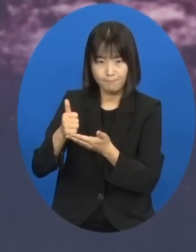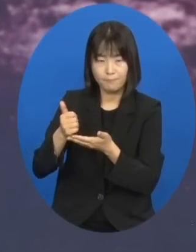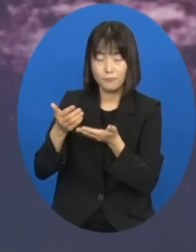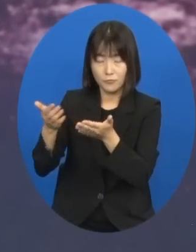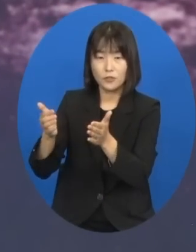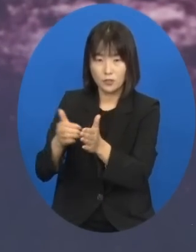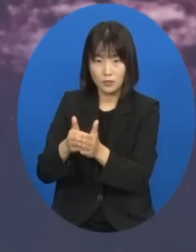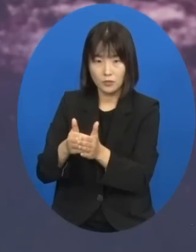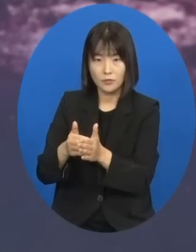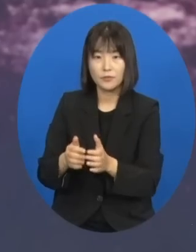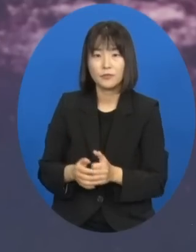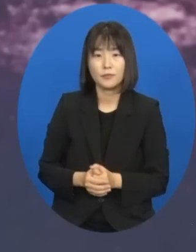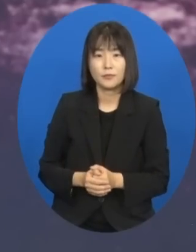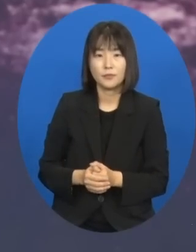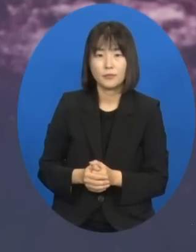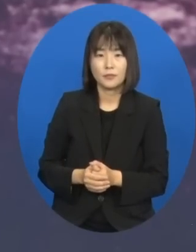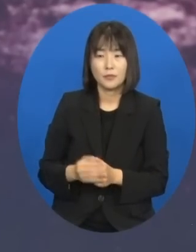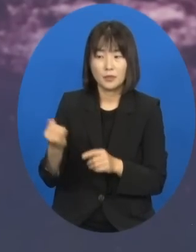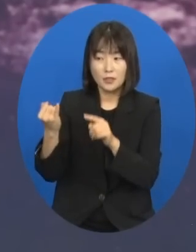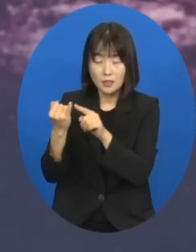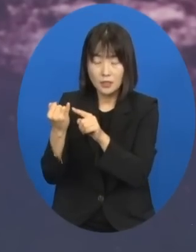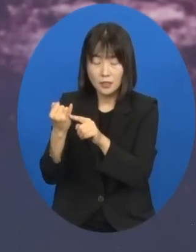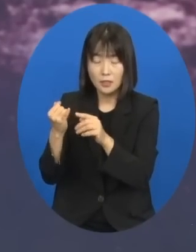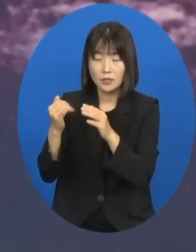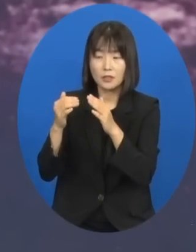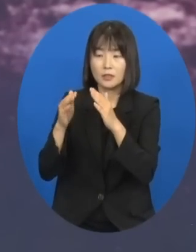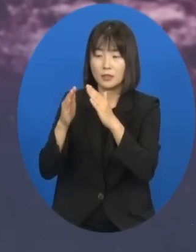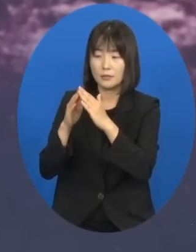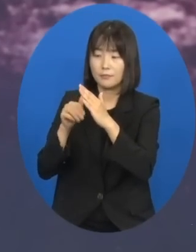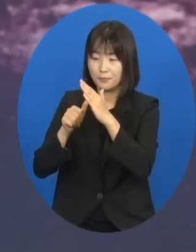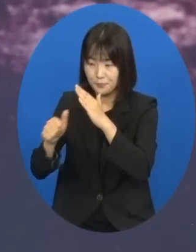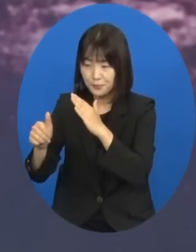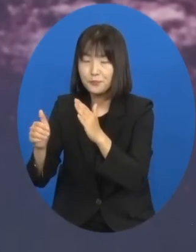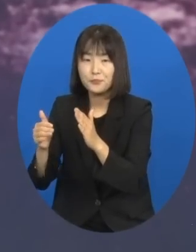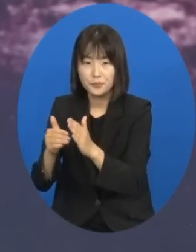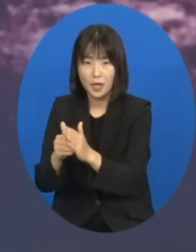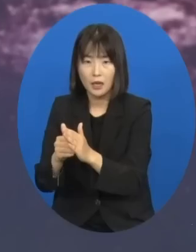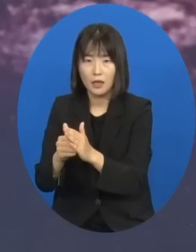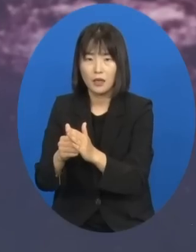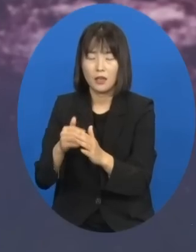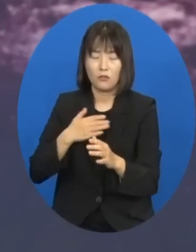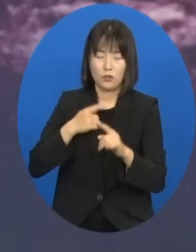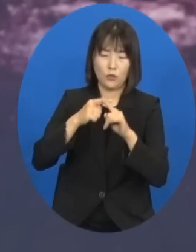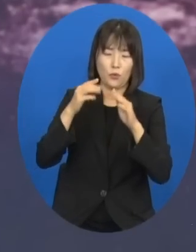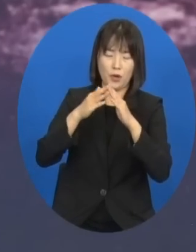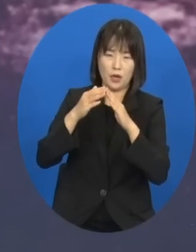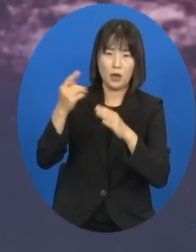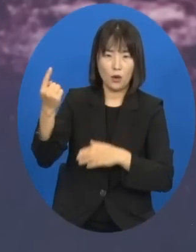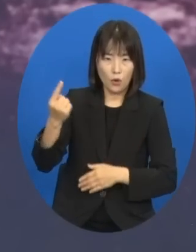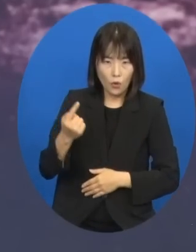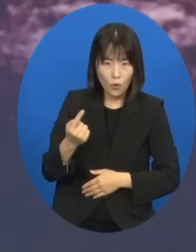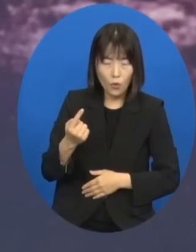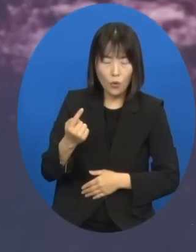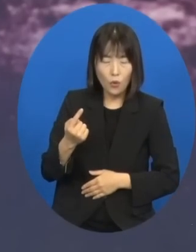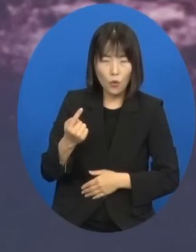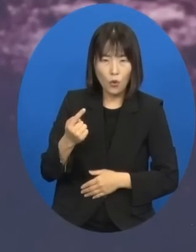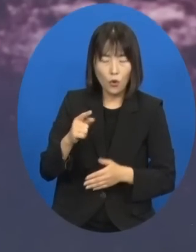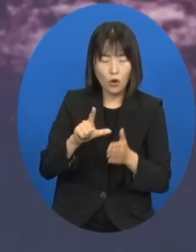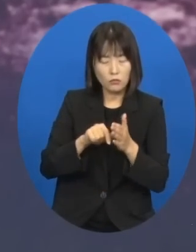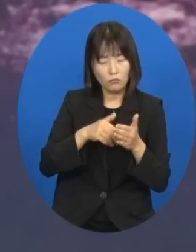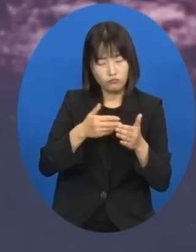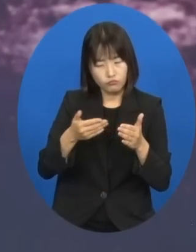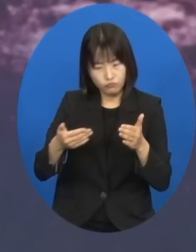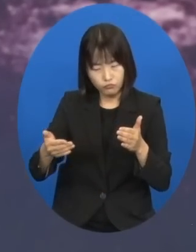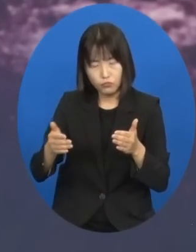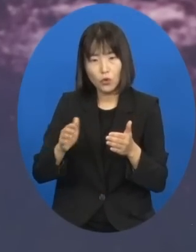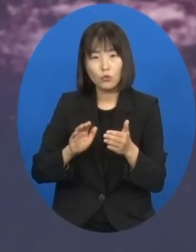근데 그분을 제가 이제 신방을 하게 된 거예요. 그래서 이제 우리 교회 예배 나오시고 하시고 함께 시간이 지났습니다. 몇 달